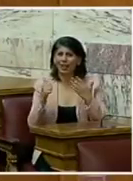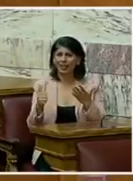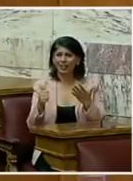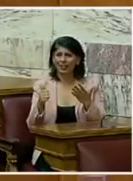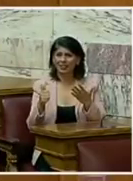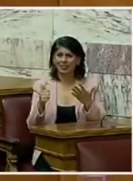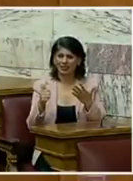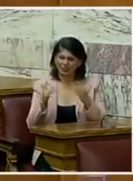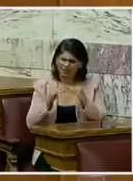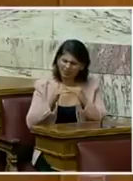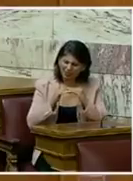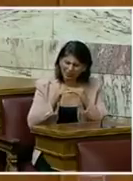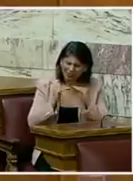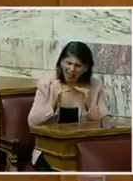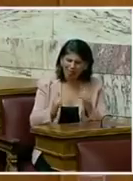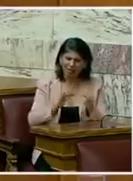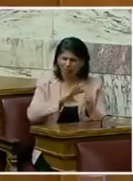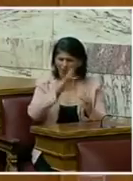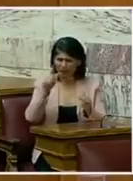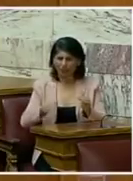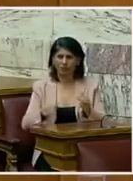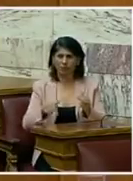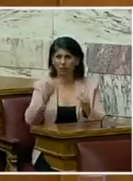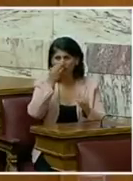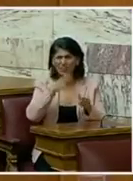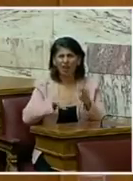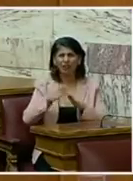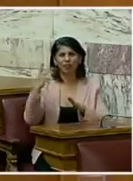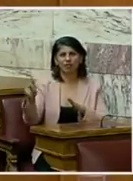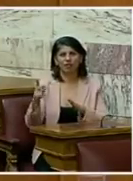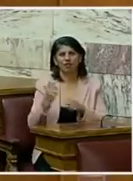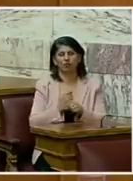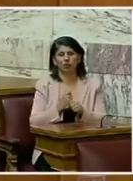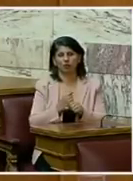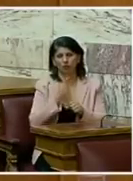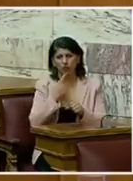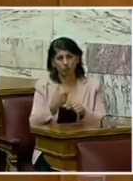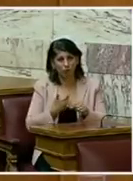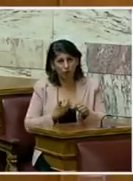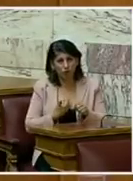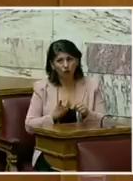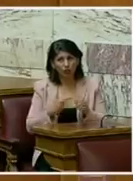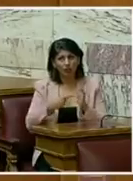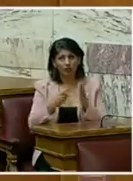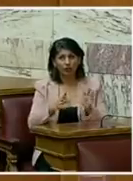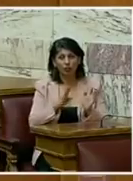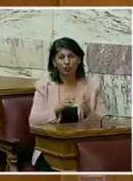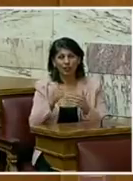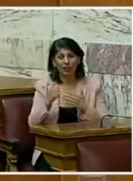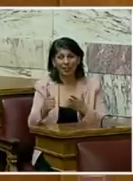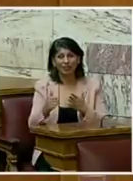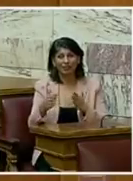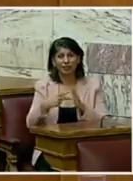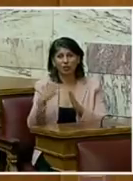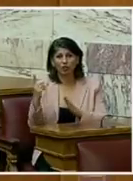μέχρι σήμερα η ελληνική δικαιοσύνη ασχολείται με σκάνδαλα δικά σας? Να σου το πω την περίοδο 1996-2001, Τζοχατζόπουλος.